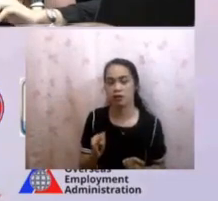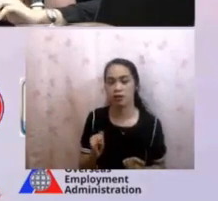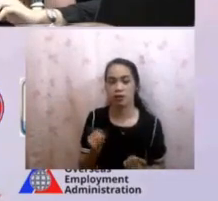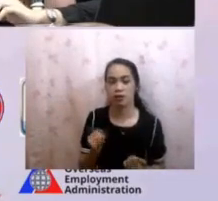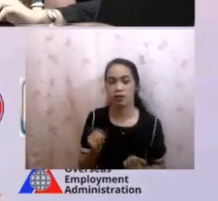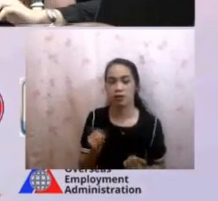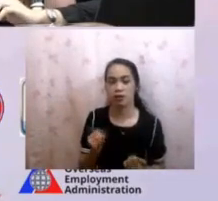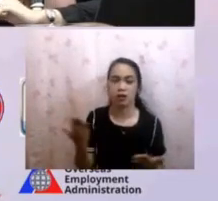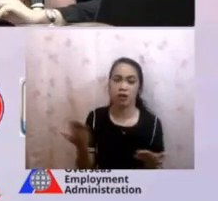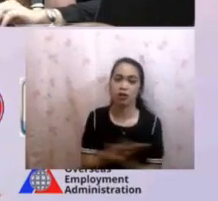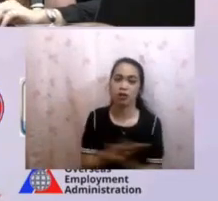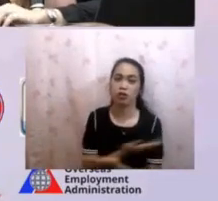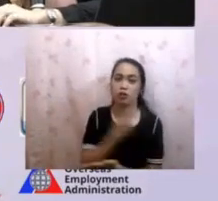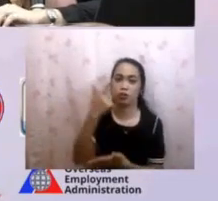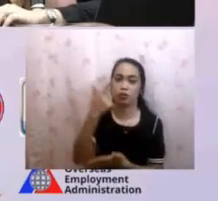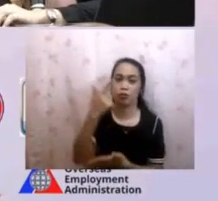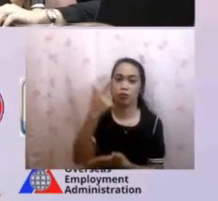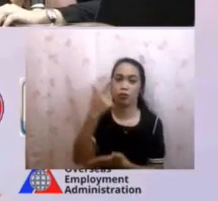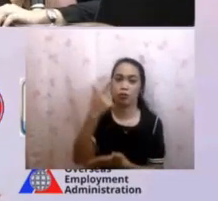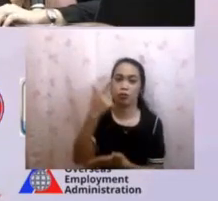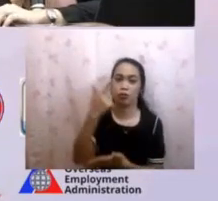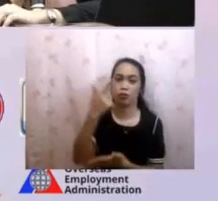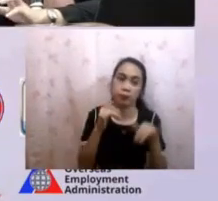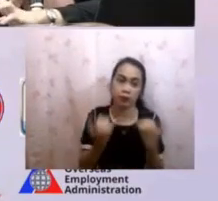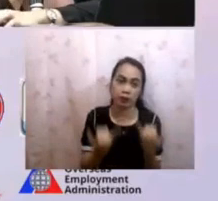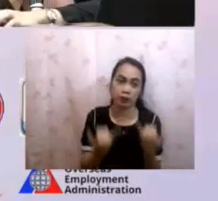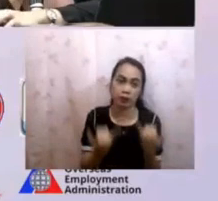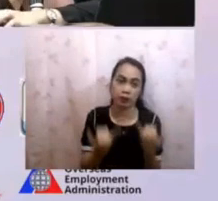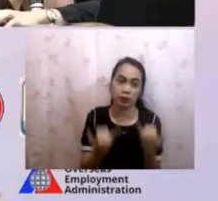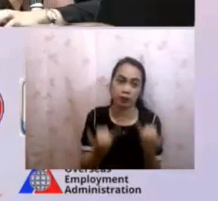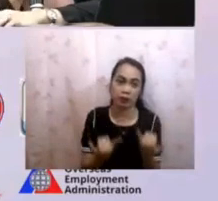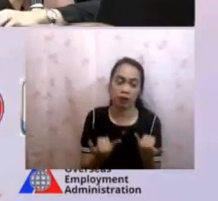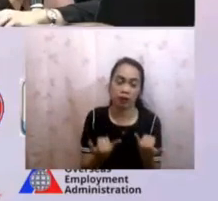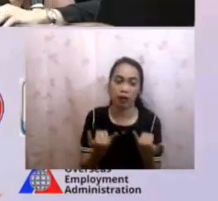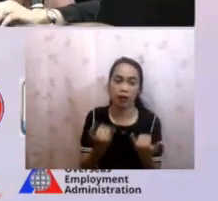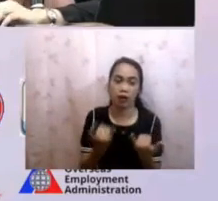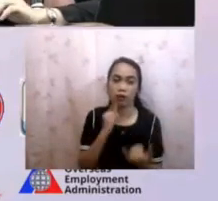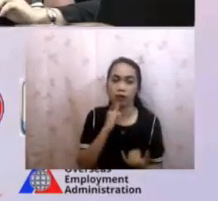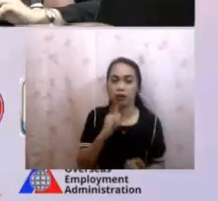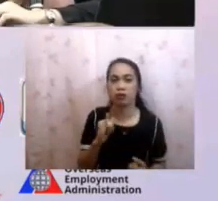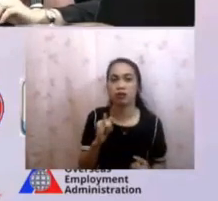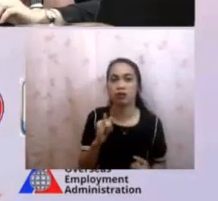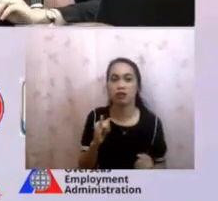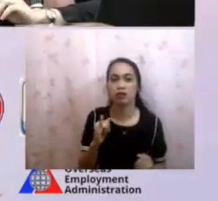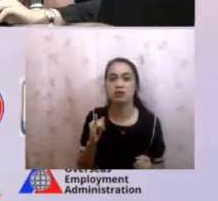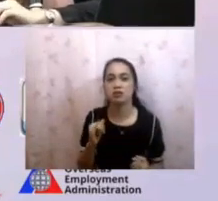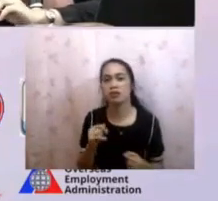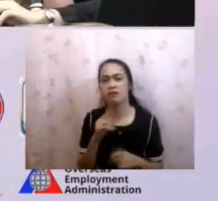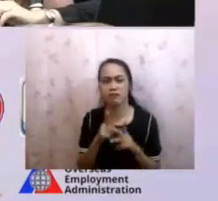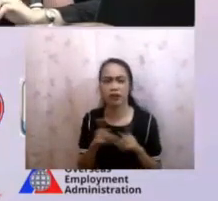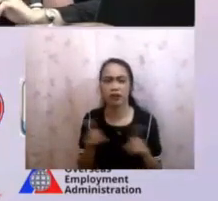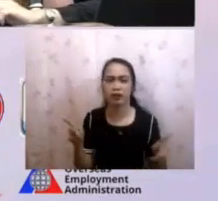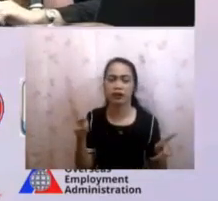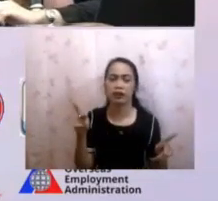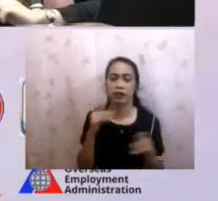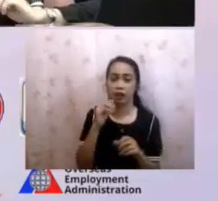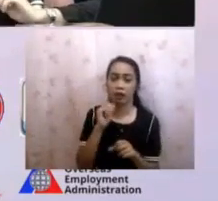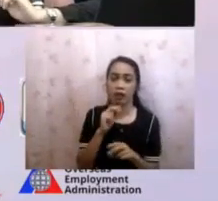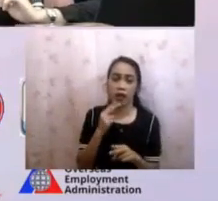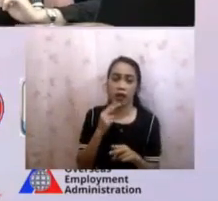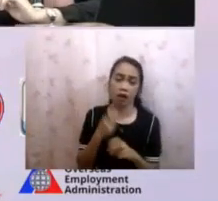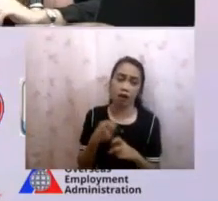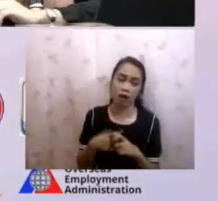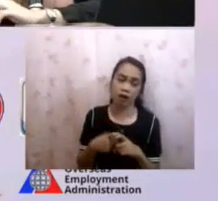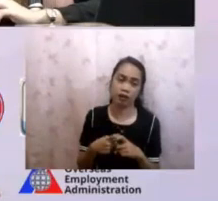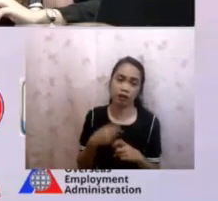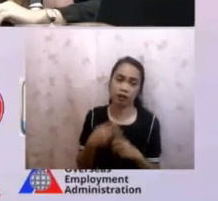mo, magka, di ba, ang graduates of 2019 and 2020, magka mahusa, taghan o mag-ilog o trabaho